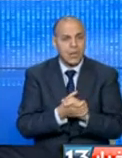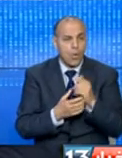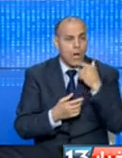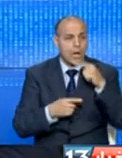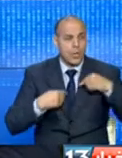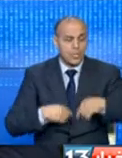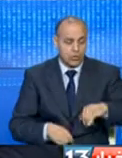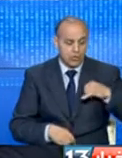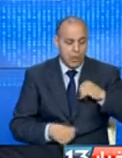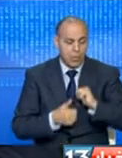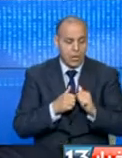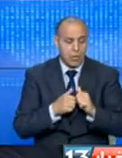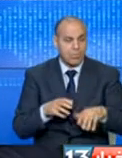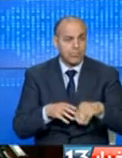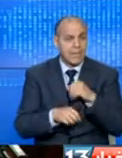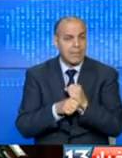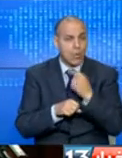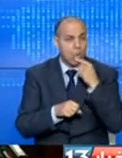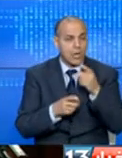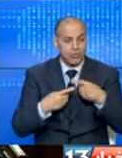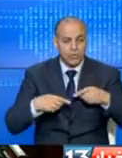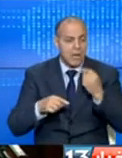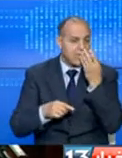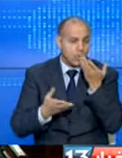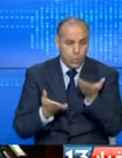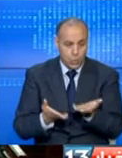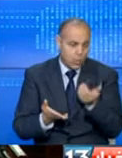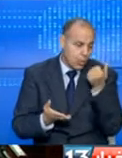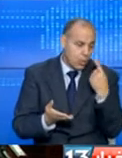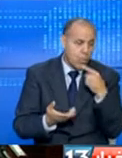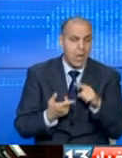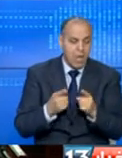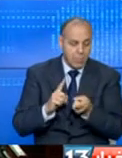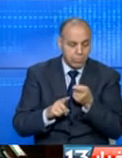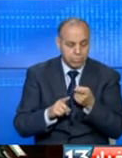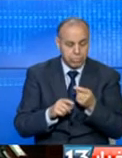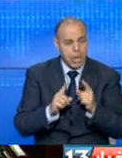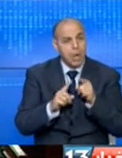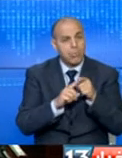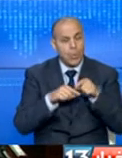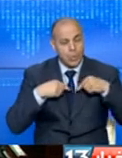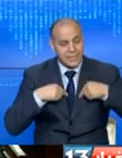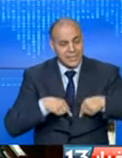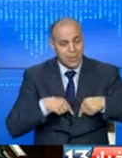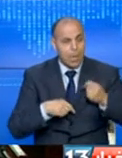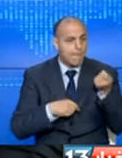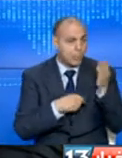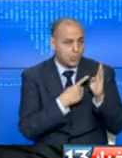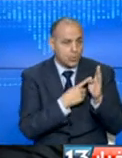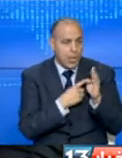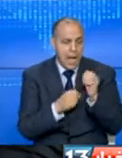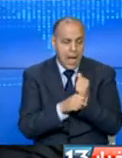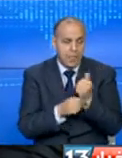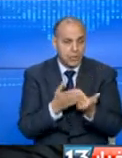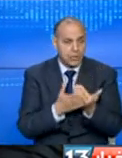وزير الشباب والرياضة والإدماج المهني خلال الجلسة المسائية اليوم أمس المخصصة لمناقشة مهمة وزارته وميزانيتها للسنة